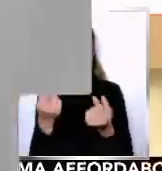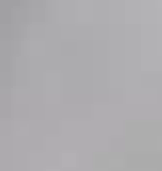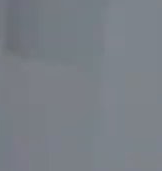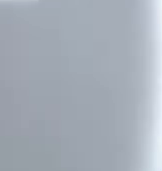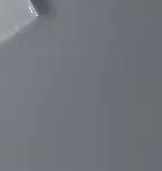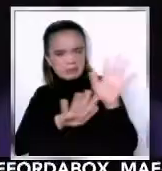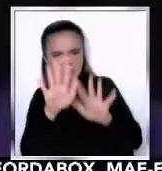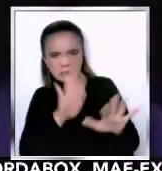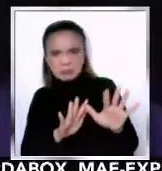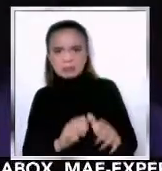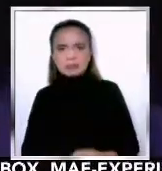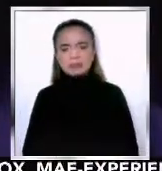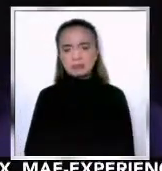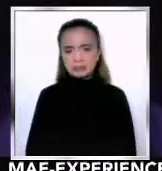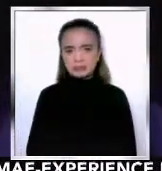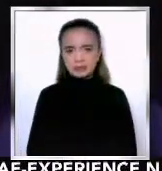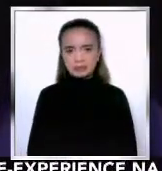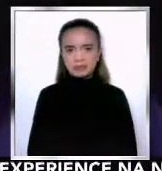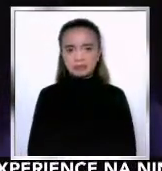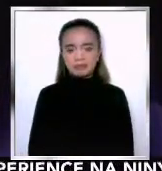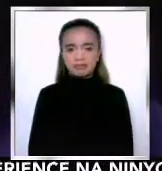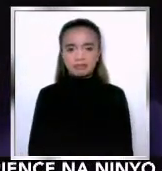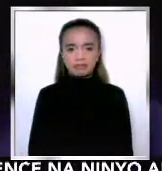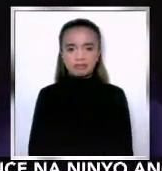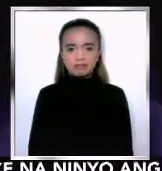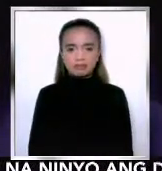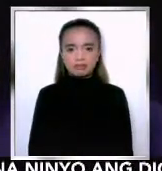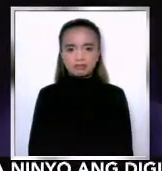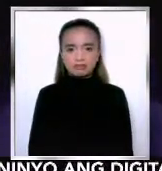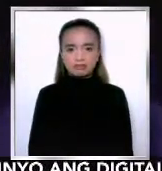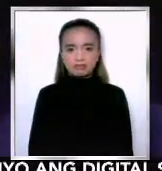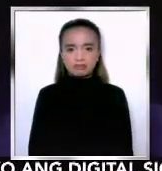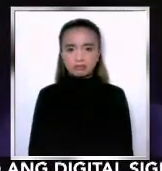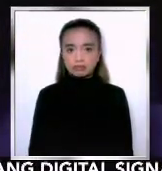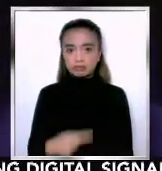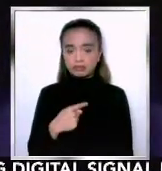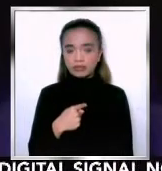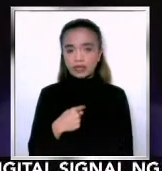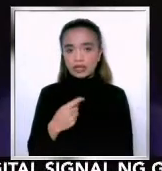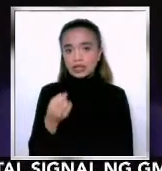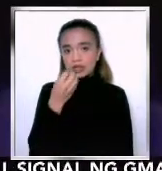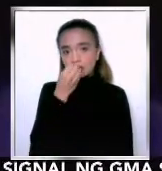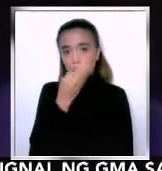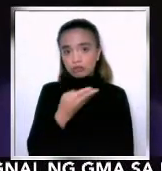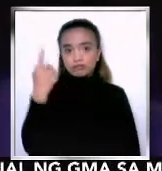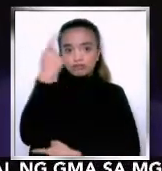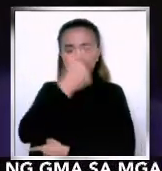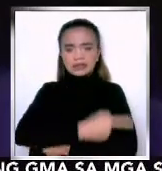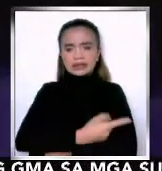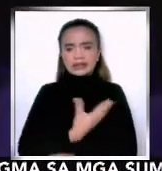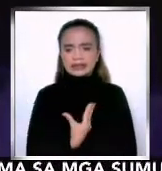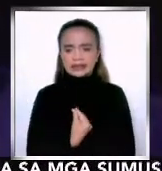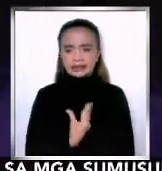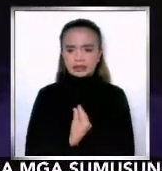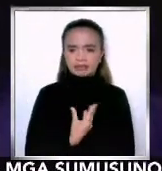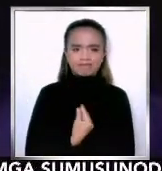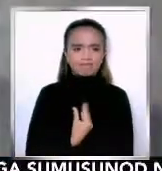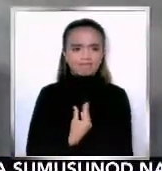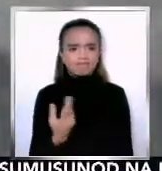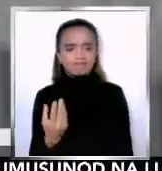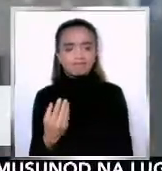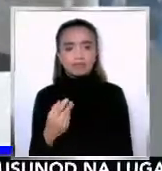Oida. Ako yung nagpa-RT-PCR. Ilang araw na raw kakaba-kaba at di mapakali si Jacqueline